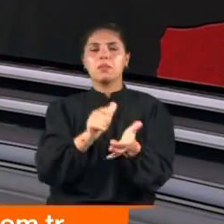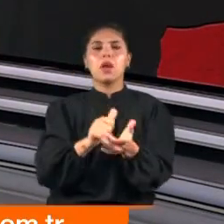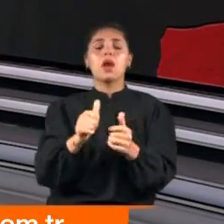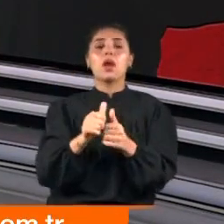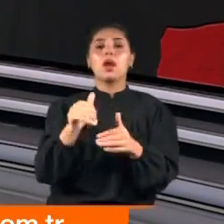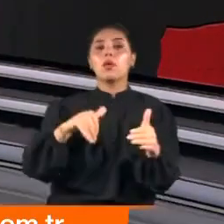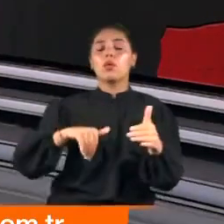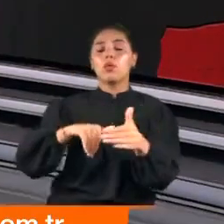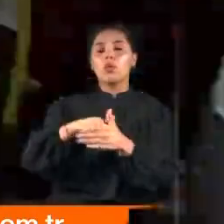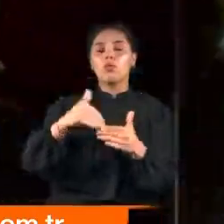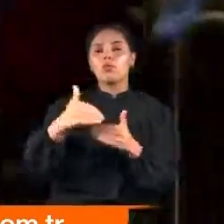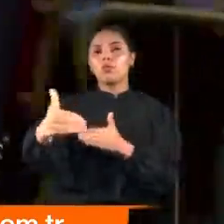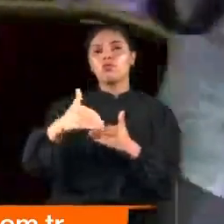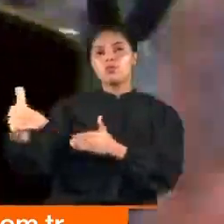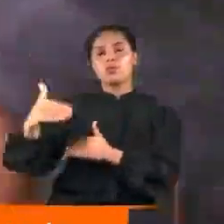başladı.